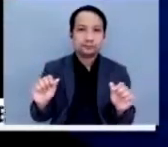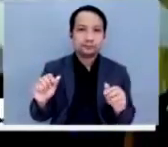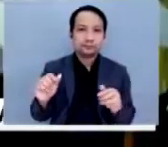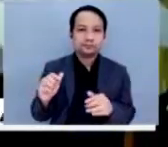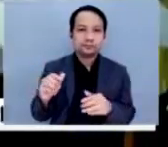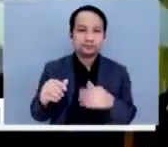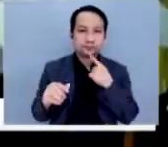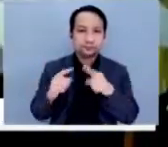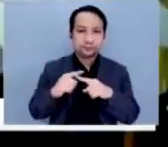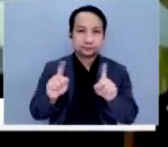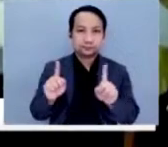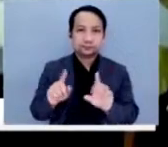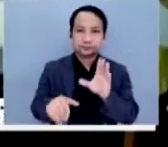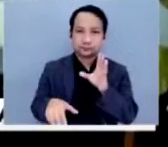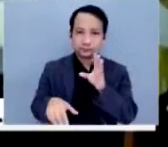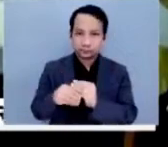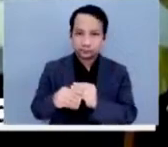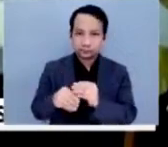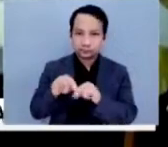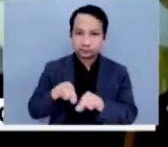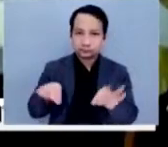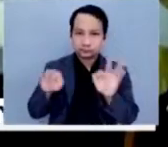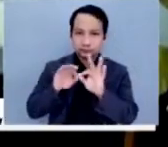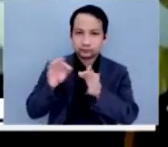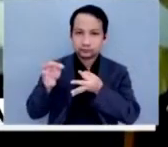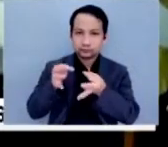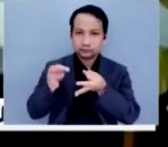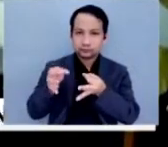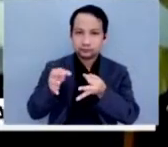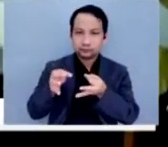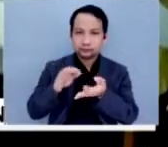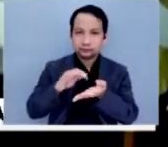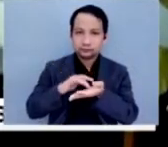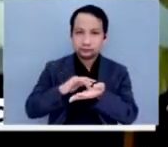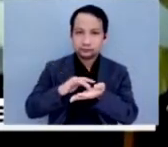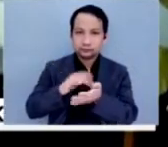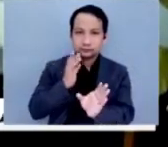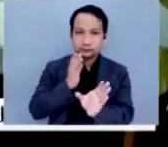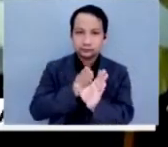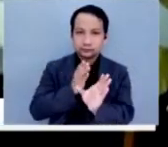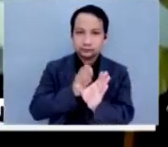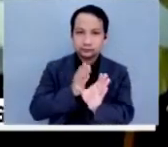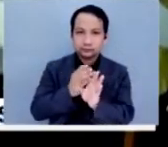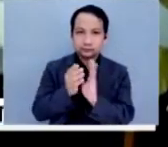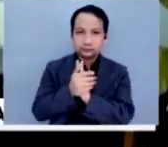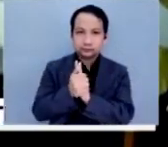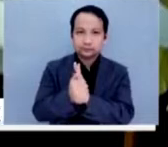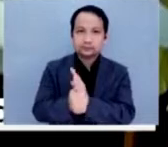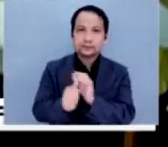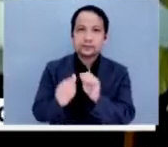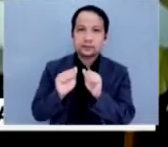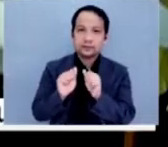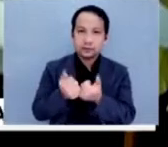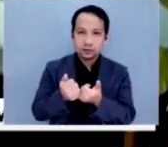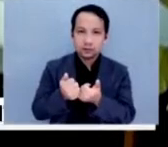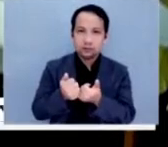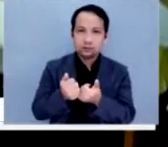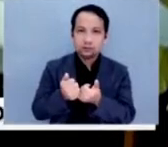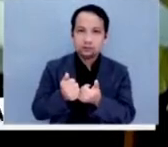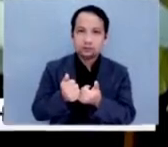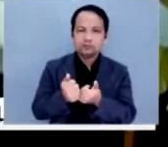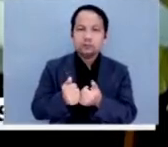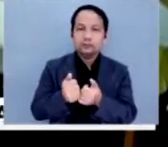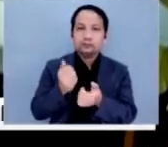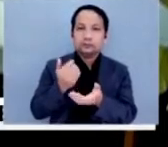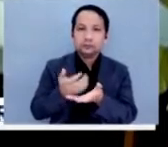Subalit, kailangang maipaliwanag ng isang medical o psychological expert kung paanong ang pagiging sugarol ay